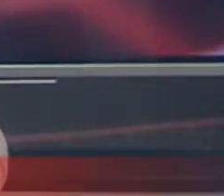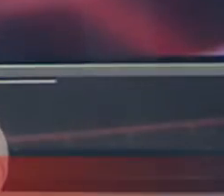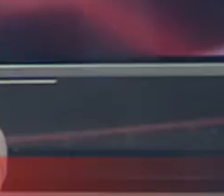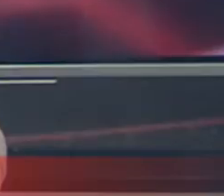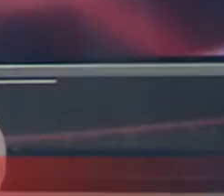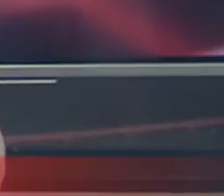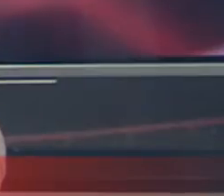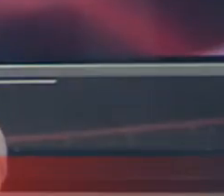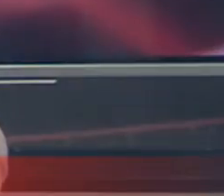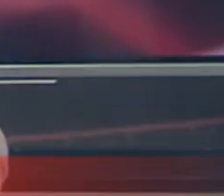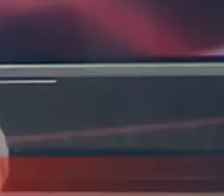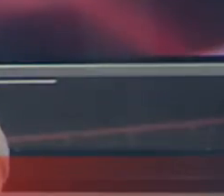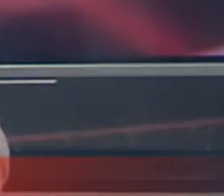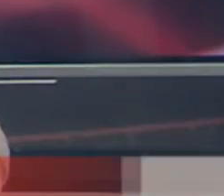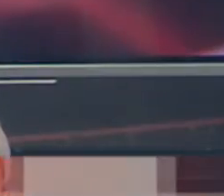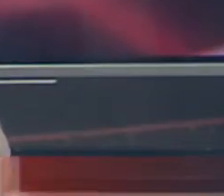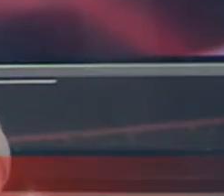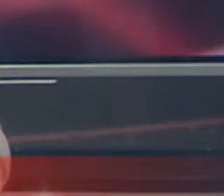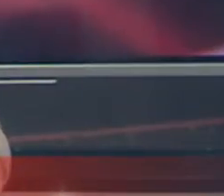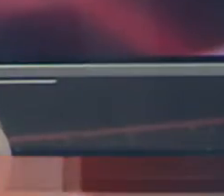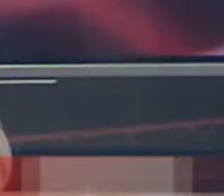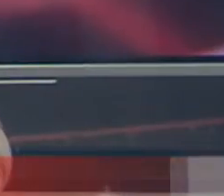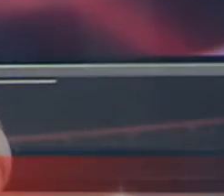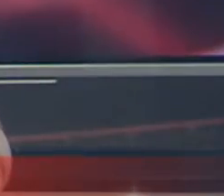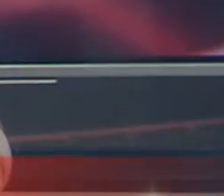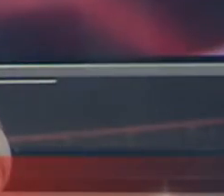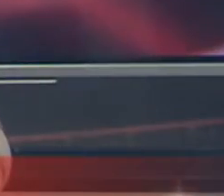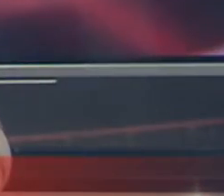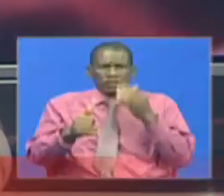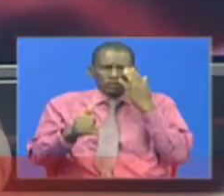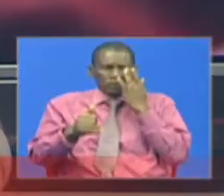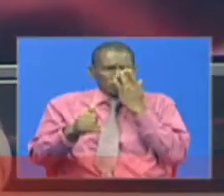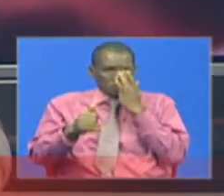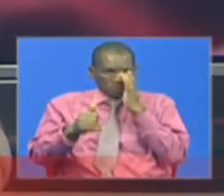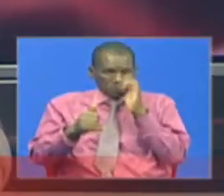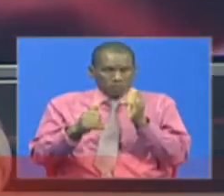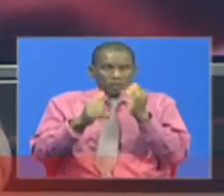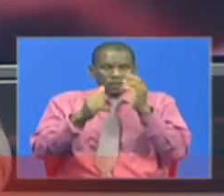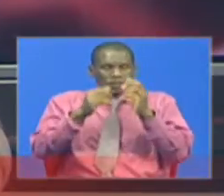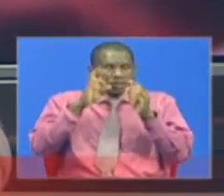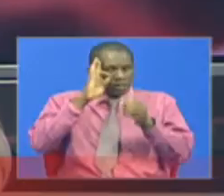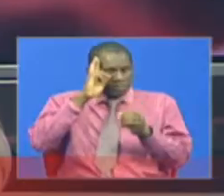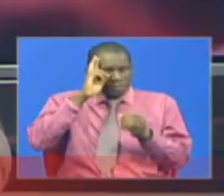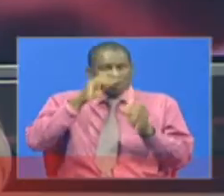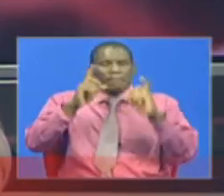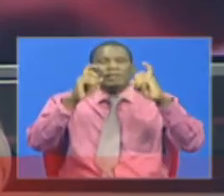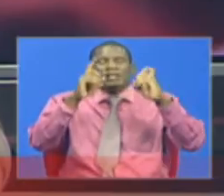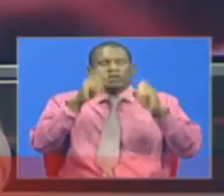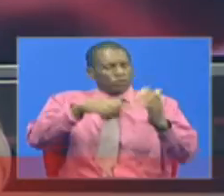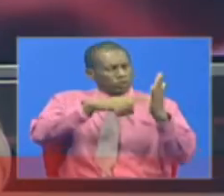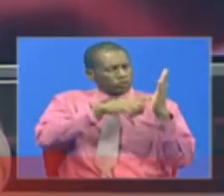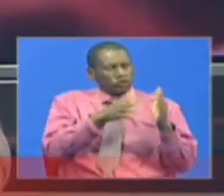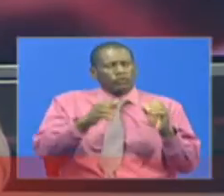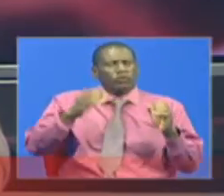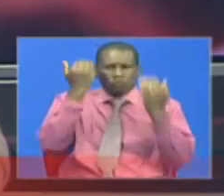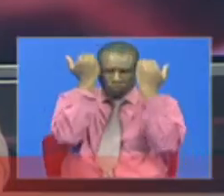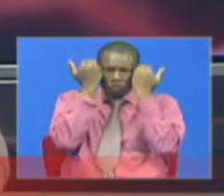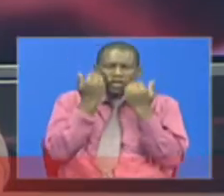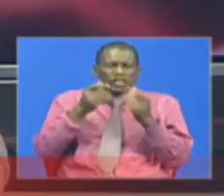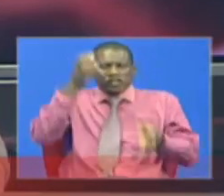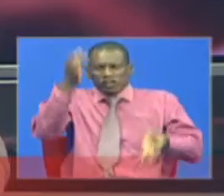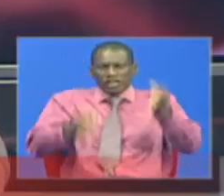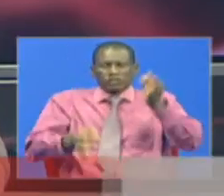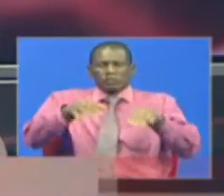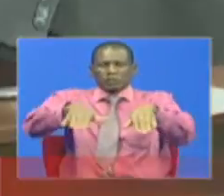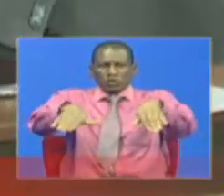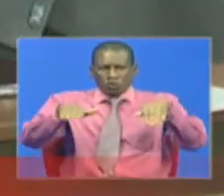Naam, karibu tena mtazamaji kwa taarifa hizo na nyingine kwa kina. Kumbuka picha ambazo tumekuwa tukuletea moja kwa moja kutoka mahakamani ni hukumu ambayo inasubiriwa kutolewa